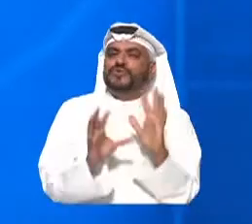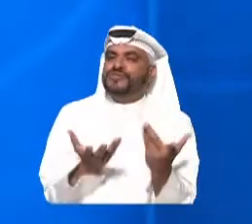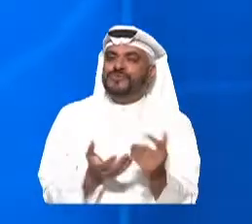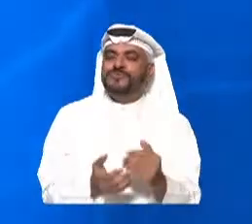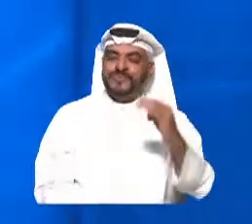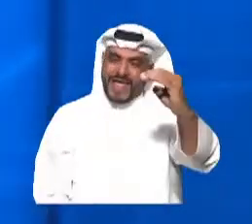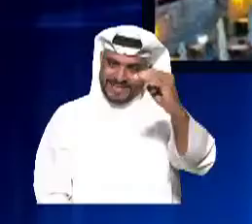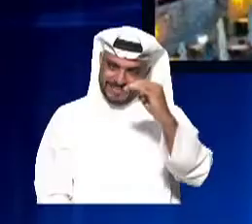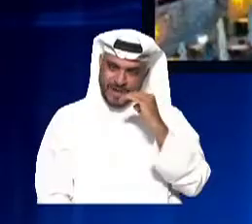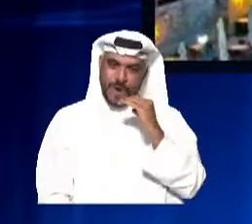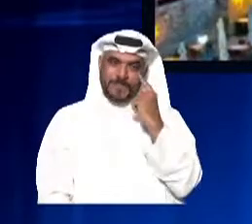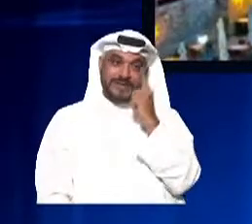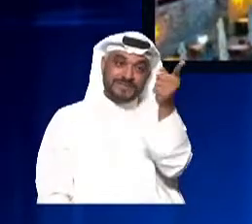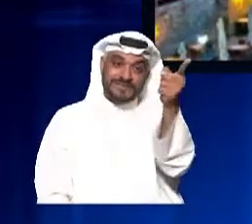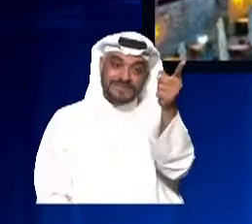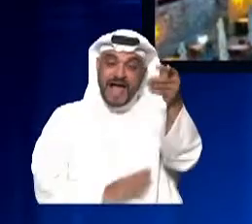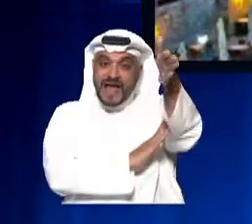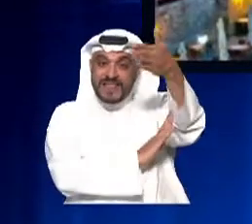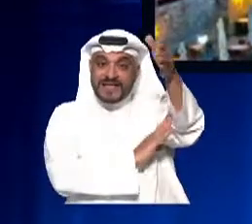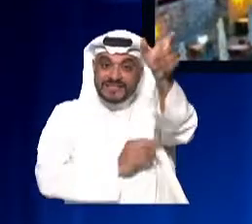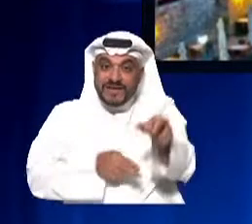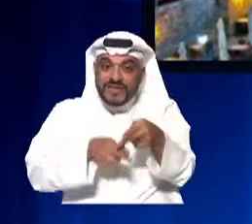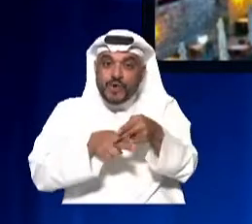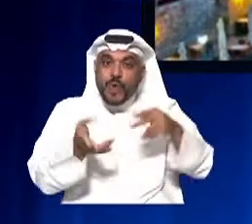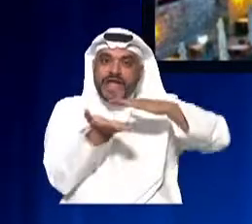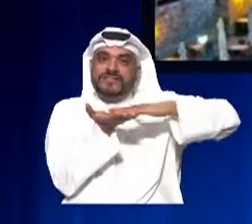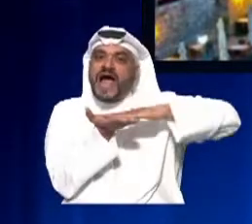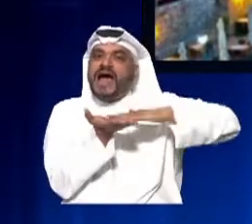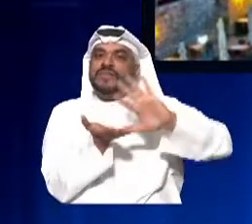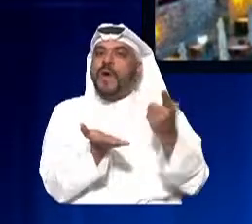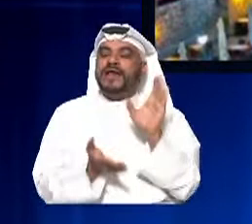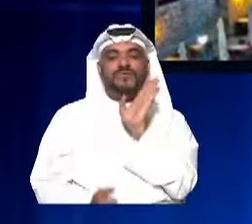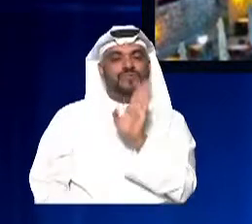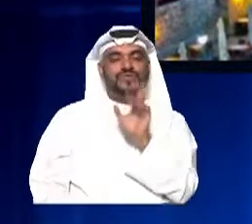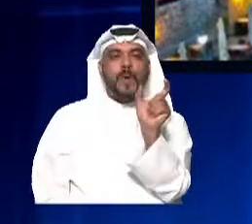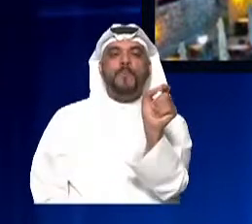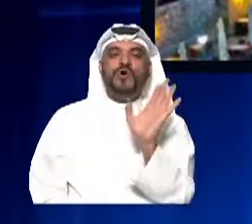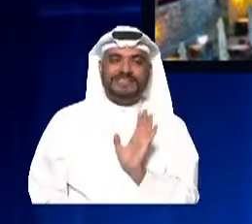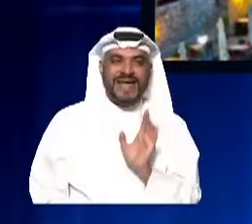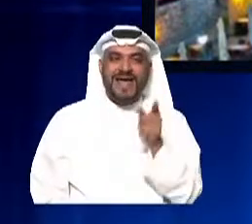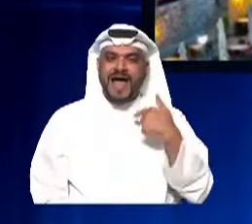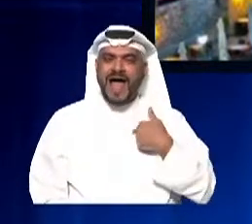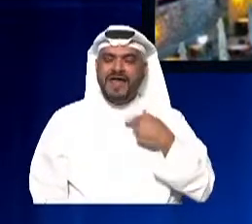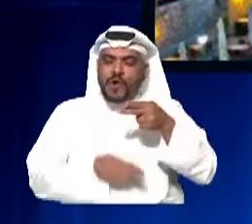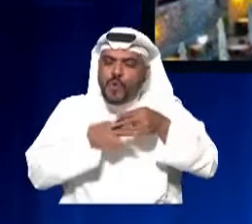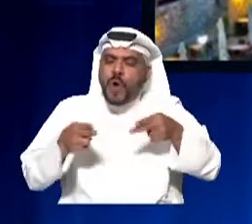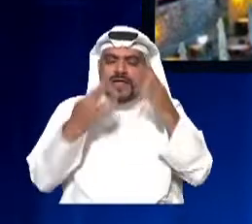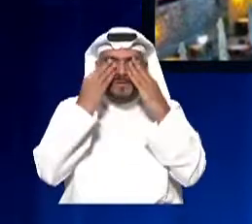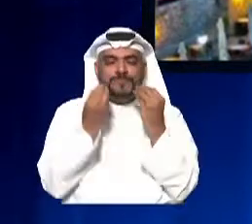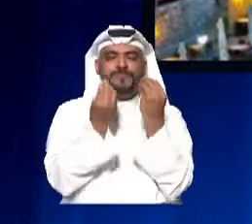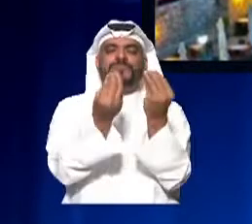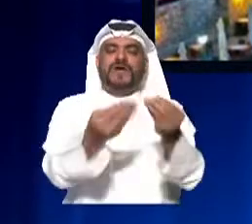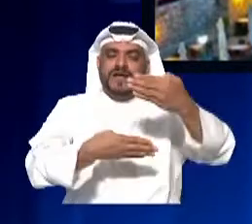هذا المشروع يعتبر سكن 5 مساكن لذوي الأطفال المرضى في المجمع المركز